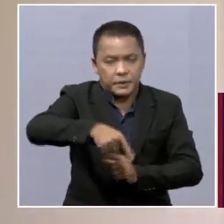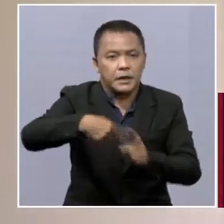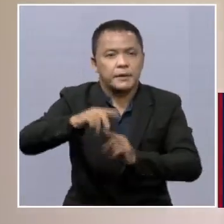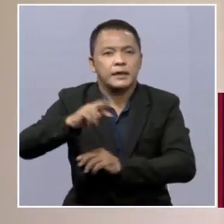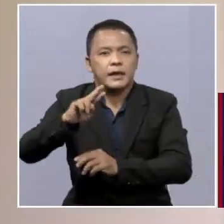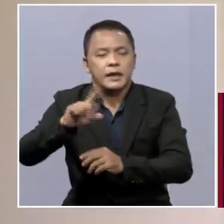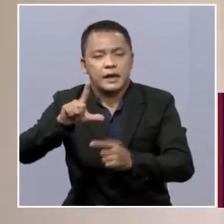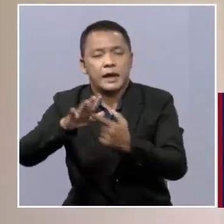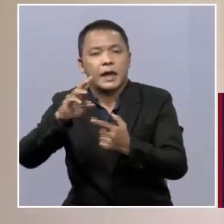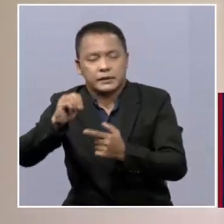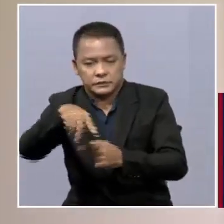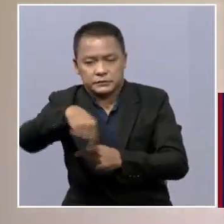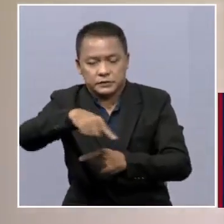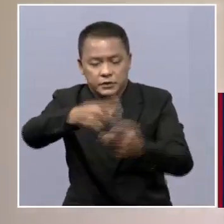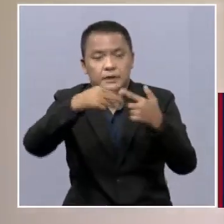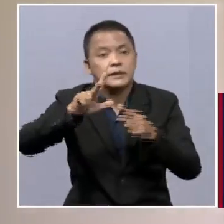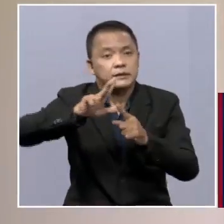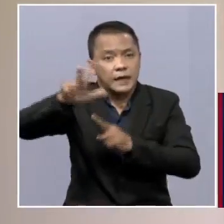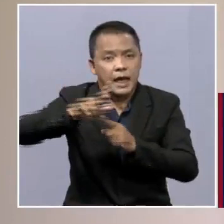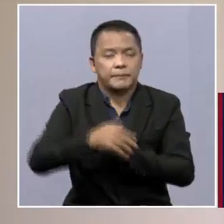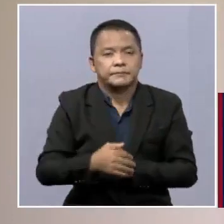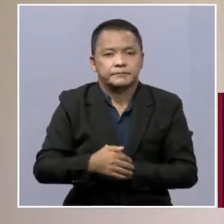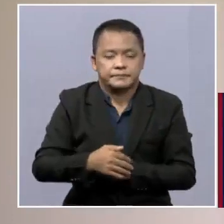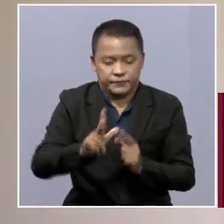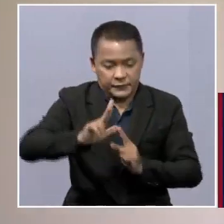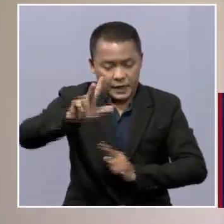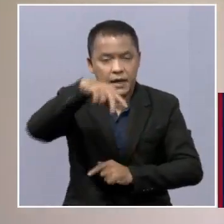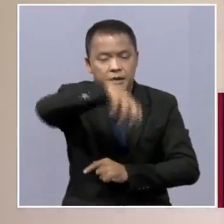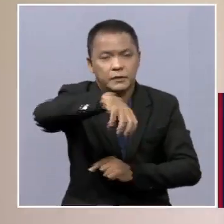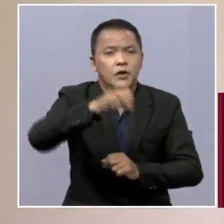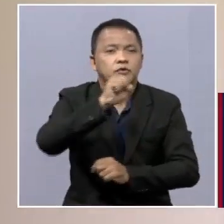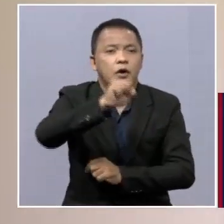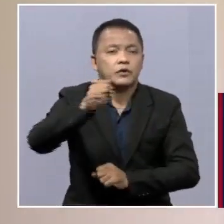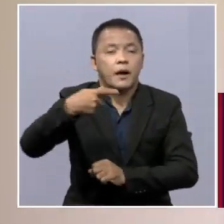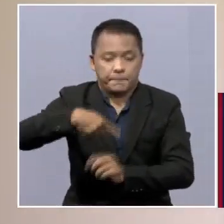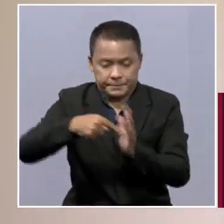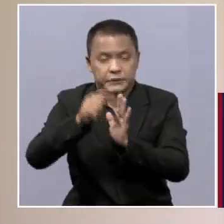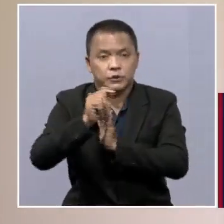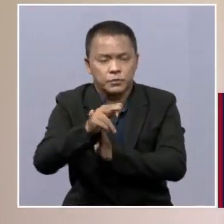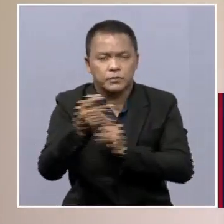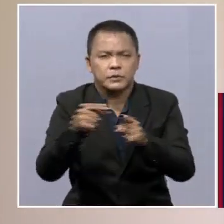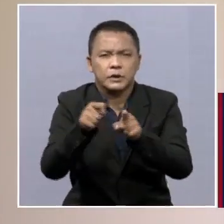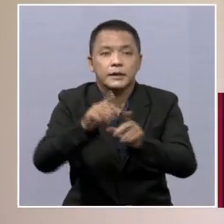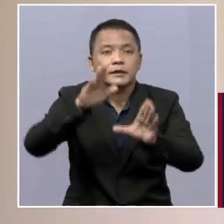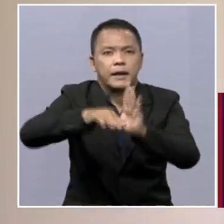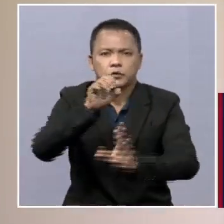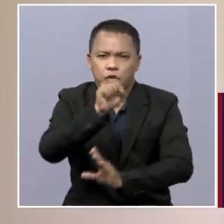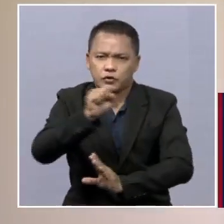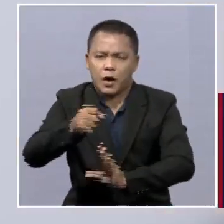ภอลาดหลุมแก้วนะคะส่วนเต็ง3ก็คือเกียรติศักดิ์ส่องแสงค่ะอดีตส.ส.ปทุมธานีจะมาลงสมัครส.